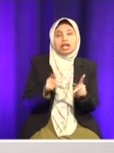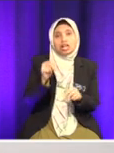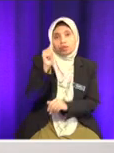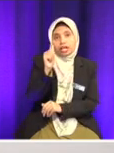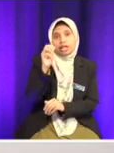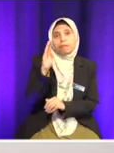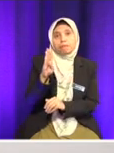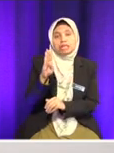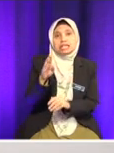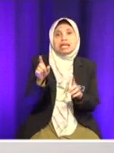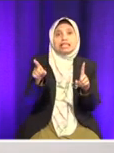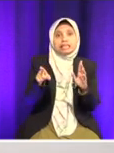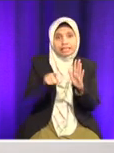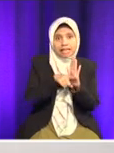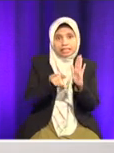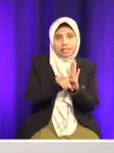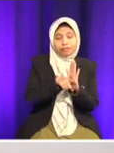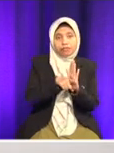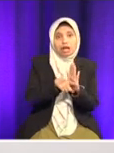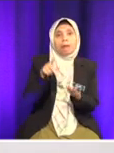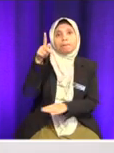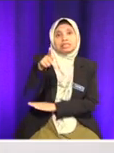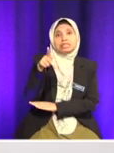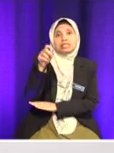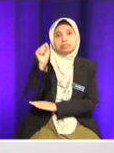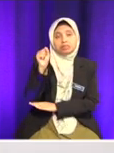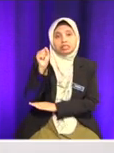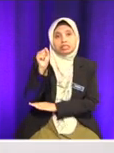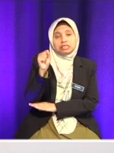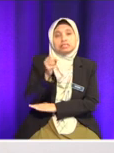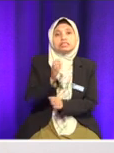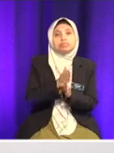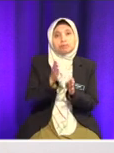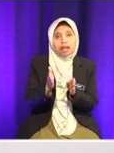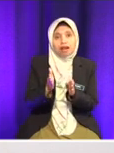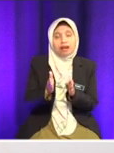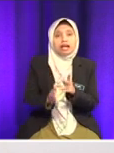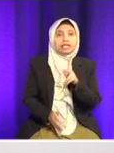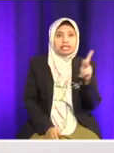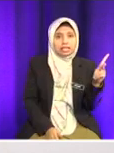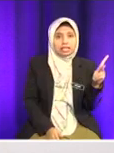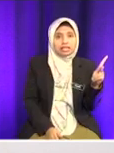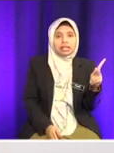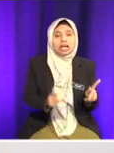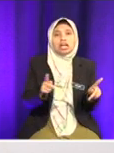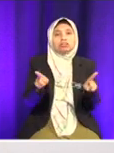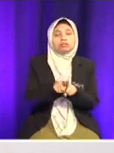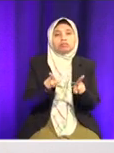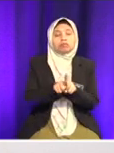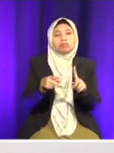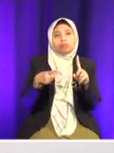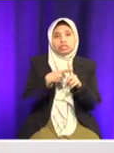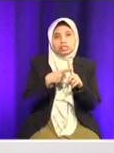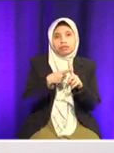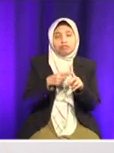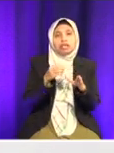sama-sama negatif pasti simetri di sebelah kiri banyak kalau sama-sama positif atau